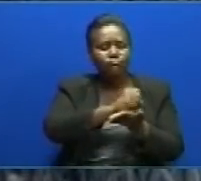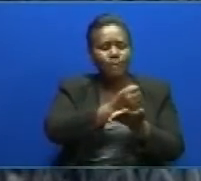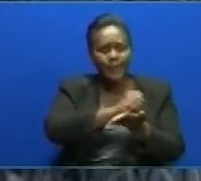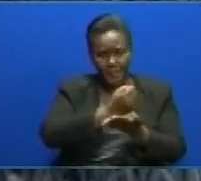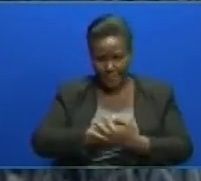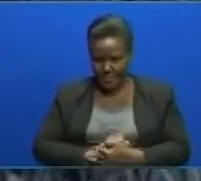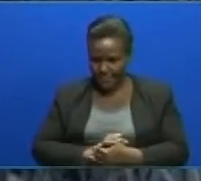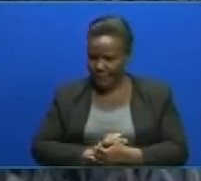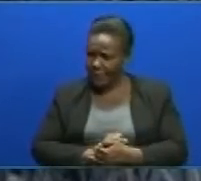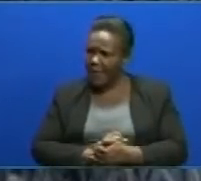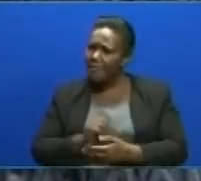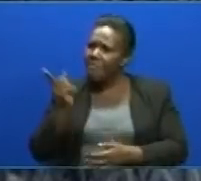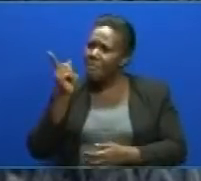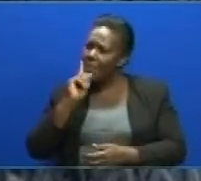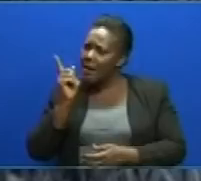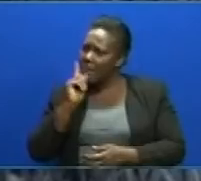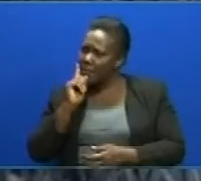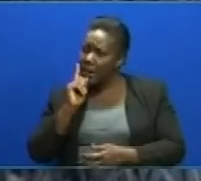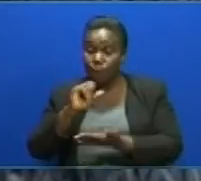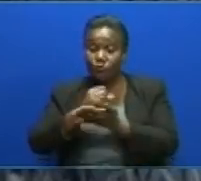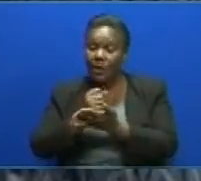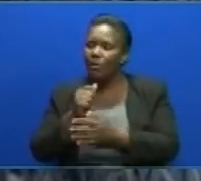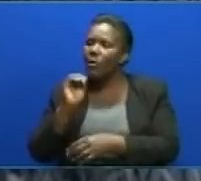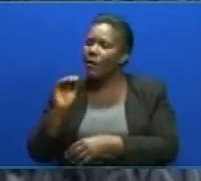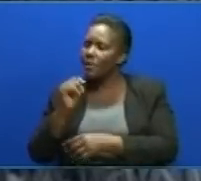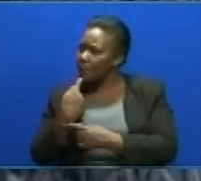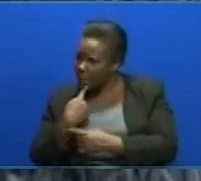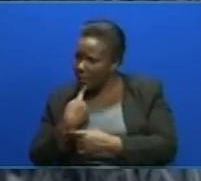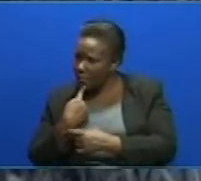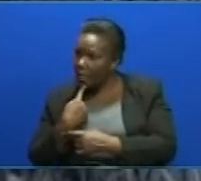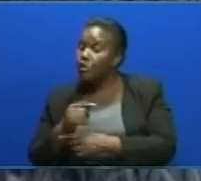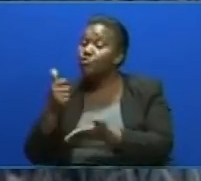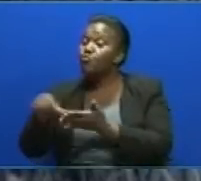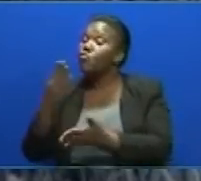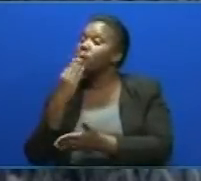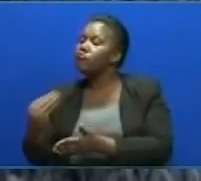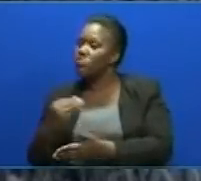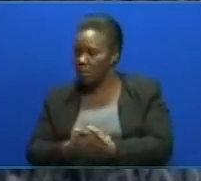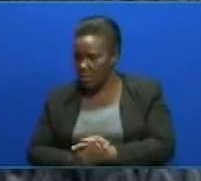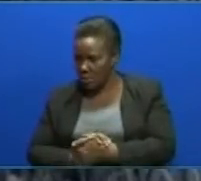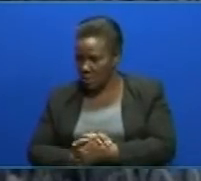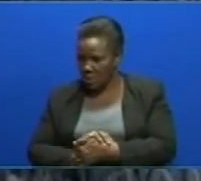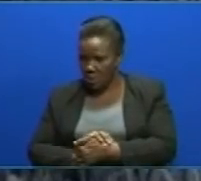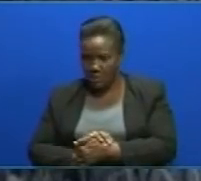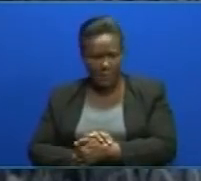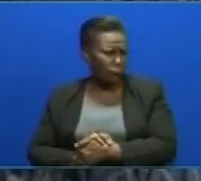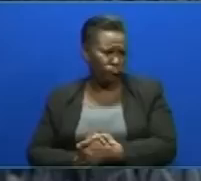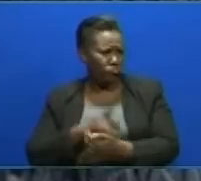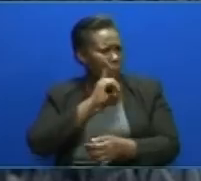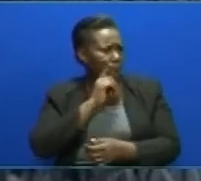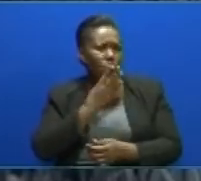aliambiwa kwamba anunue mbuzi, siyo kimvuli changu kimebaki siku mbili ndakufa. Nilimwambia hiyo mbuzi mama